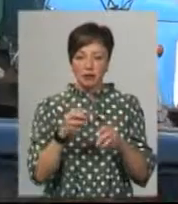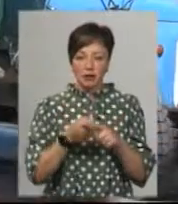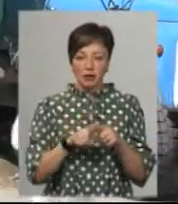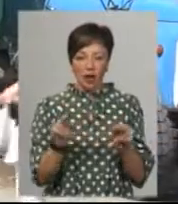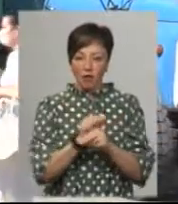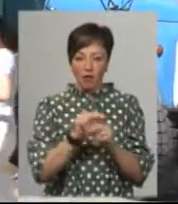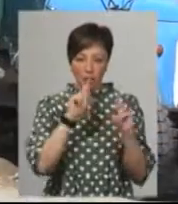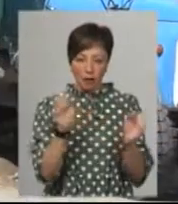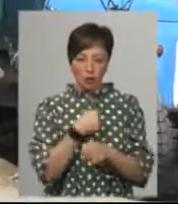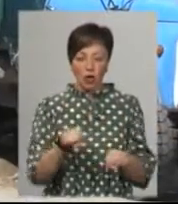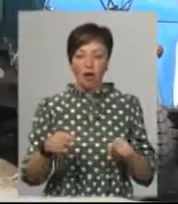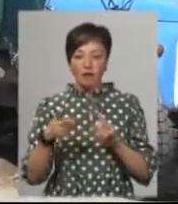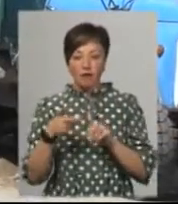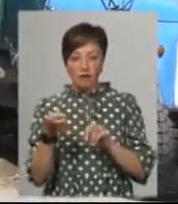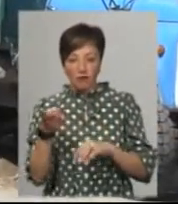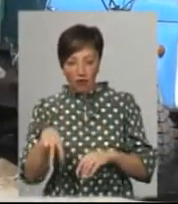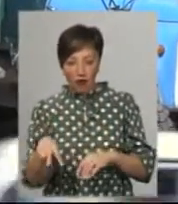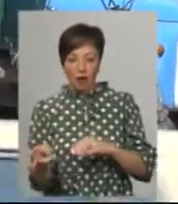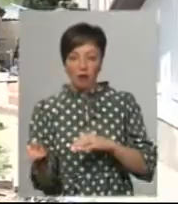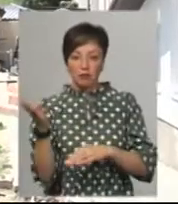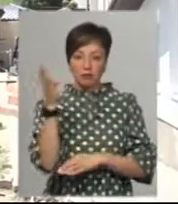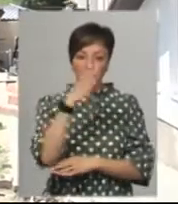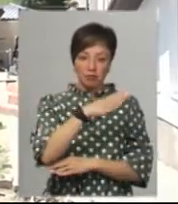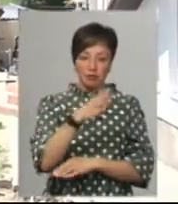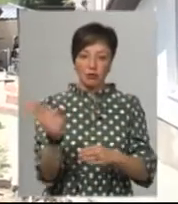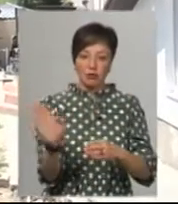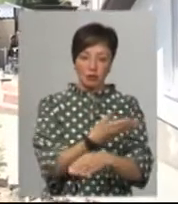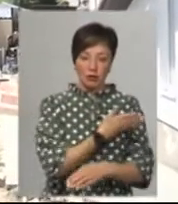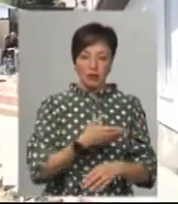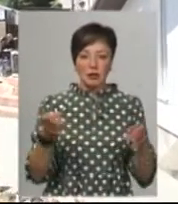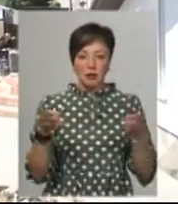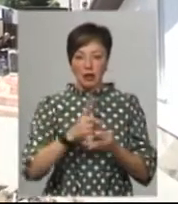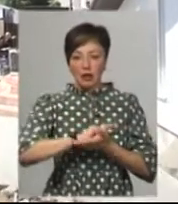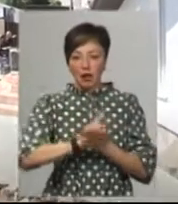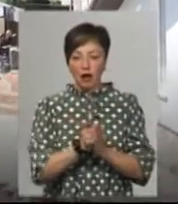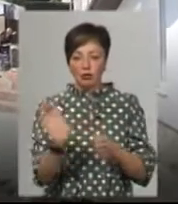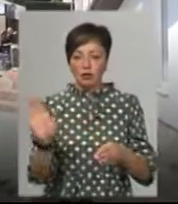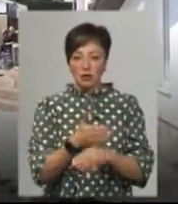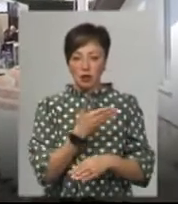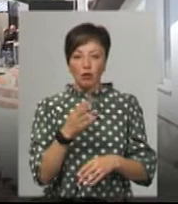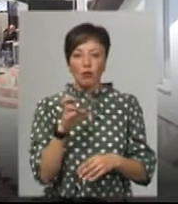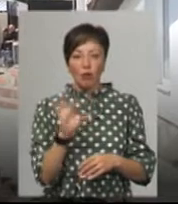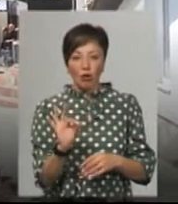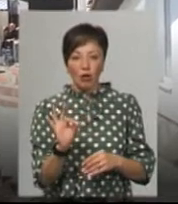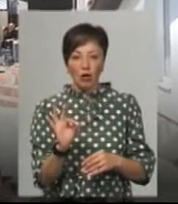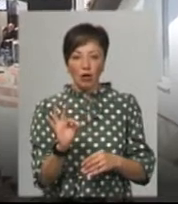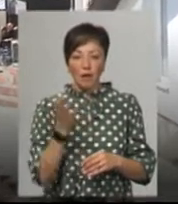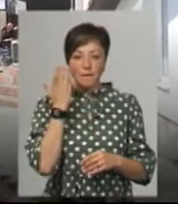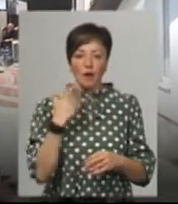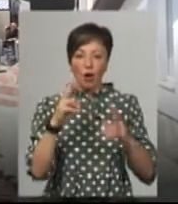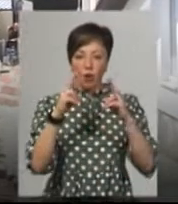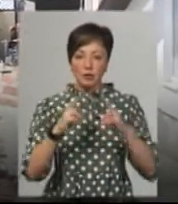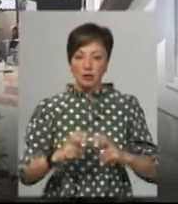лікуванню не підлягали, 2 інші зрізали, бо ялинки були нахилені. Ці дерева потребували негайному зрізанню. Чому? Тому що при